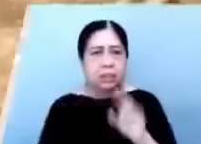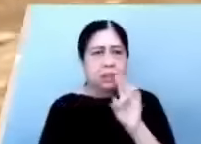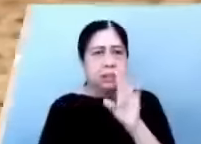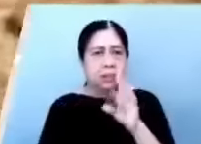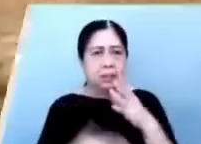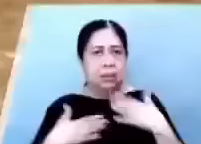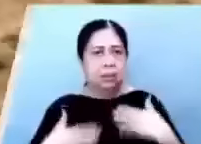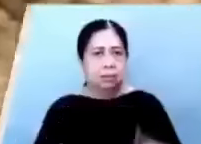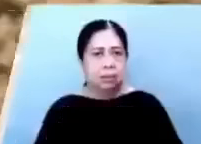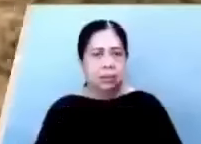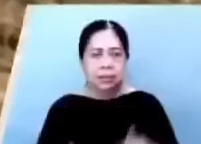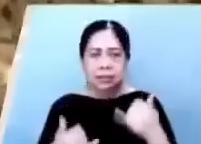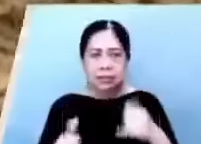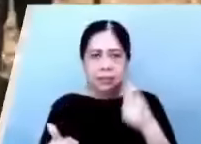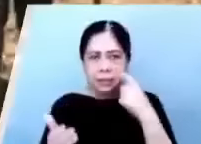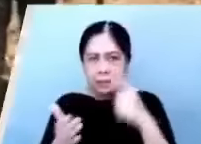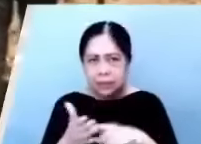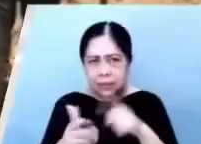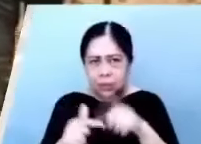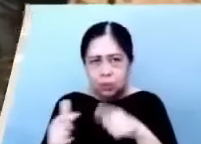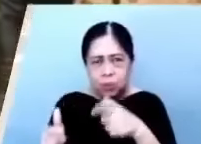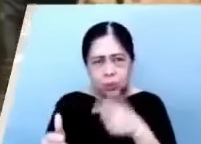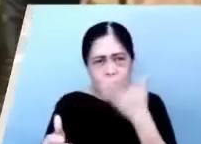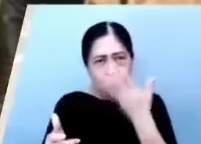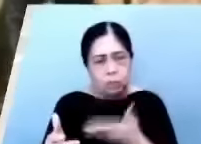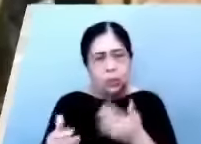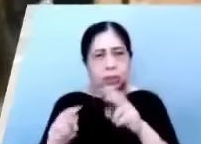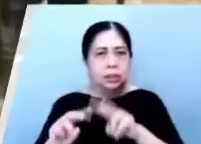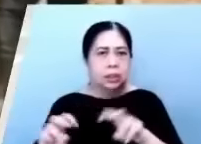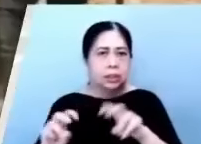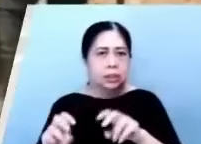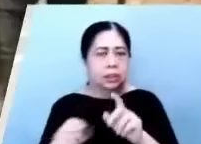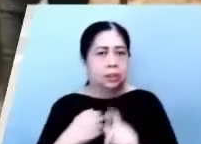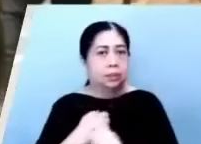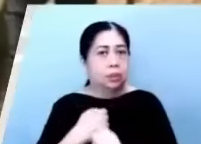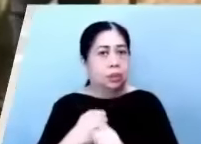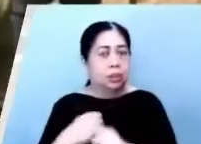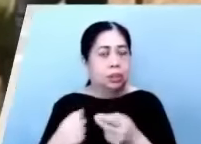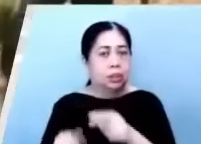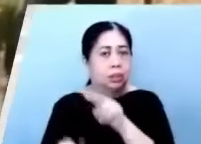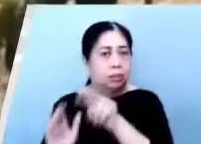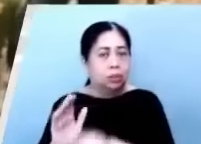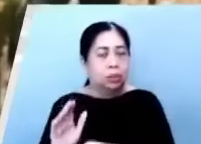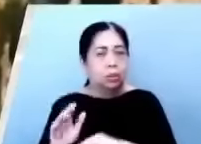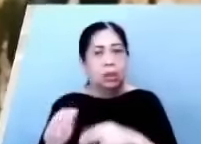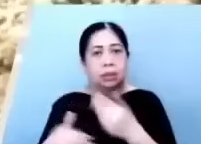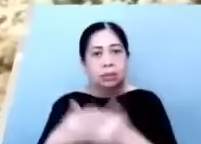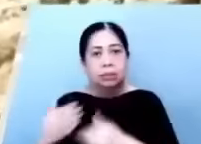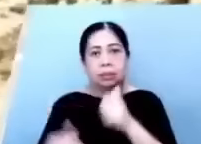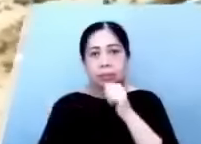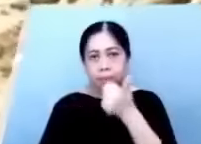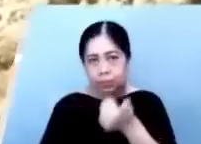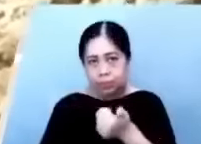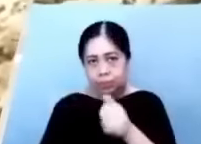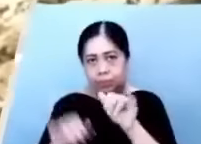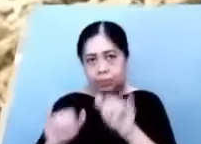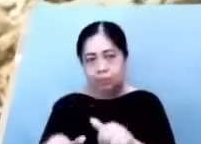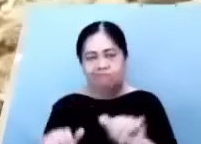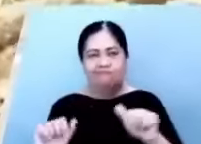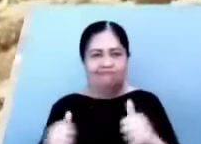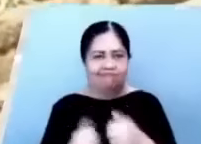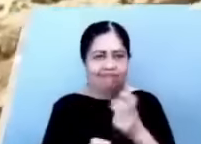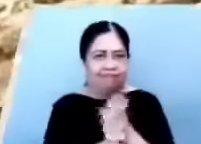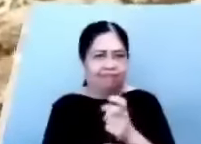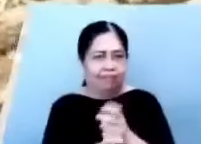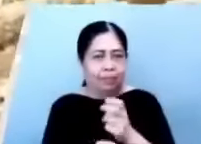pa nakikilala at nakatakdang isailalim sa temporary burial process bukas. Nananatiling hamon sa mga rescuer